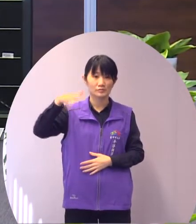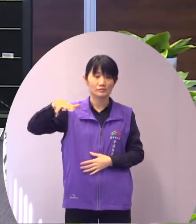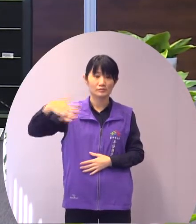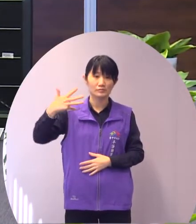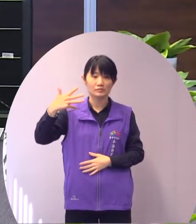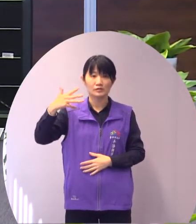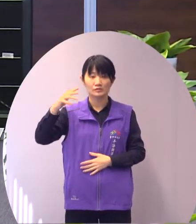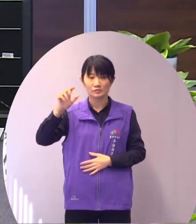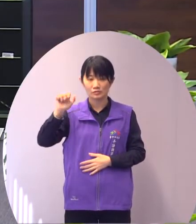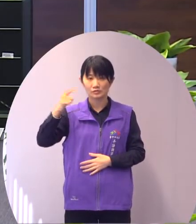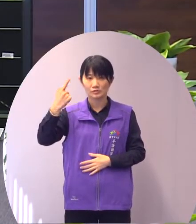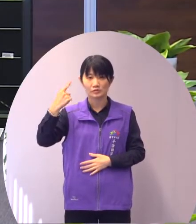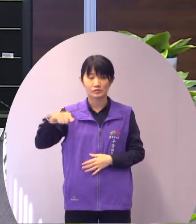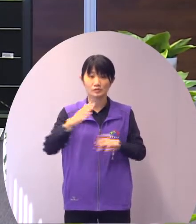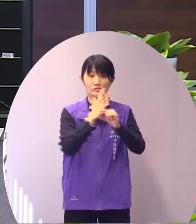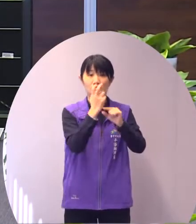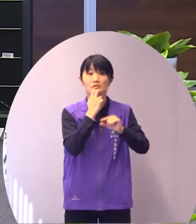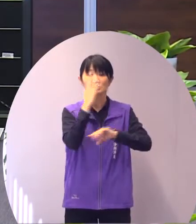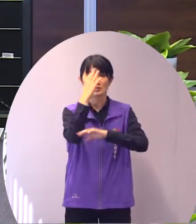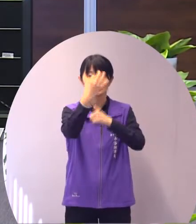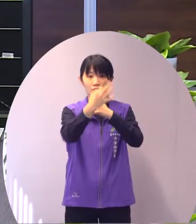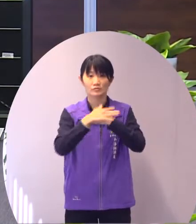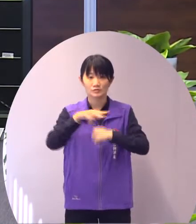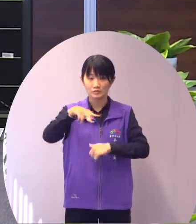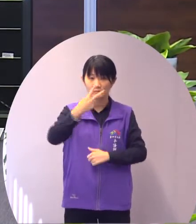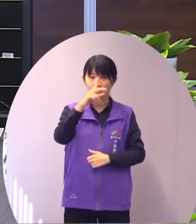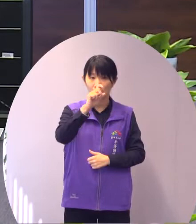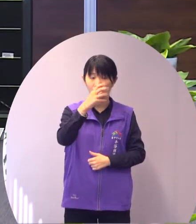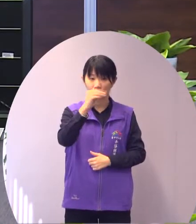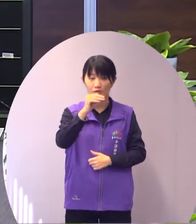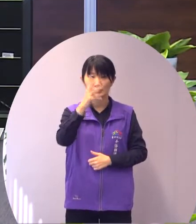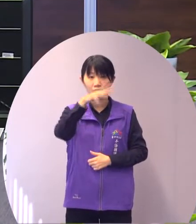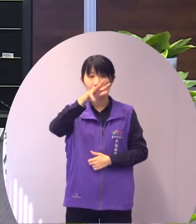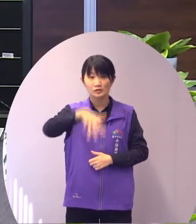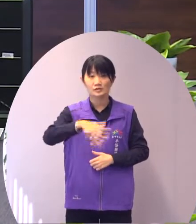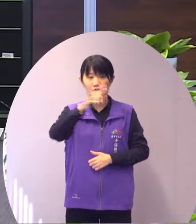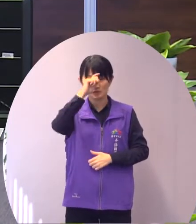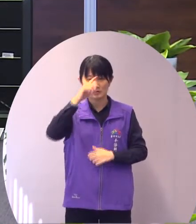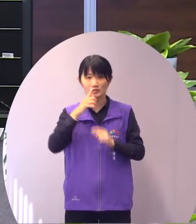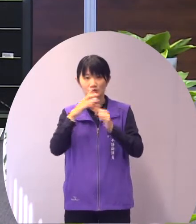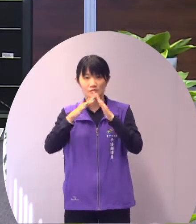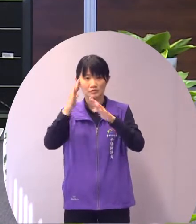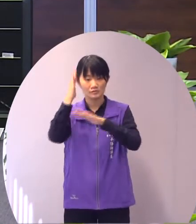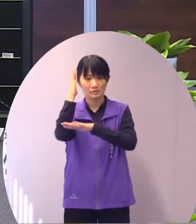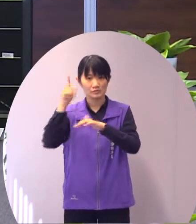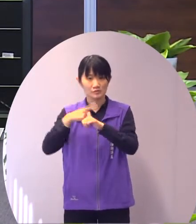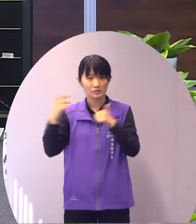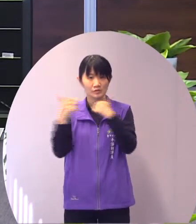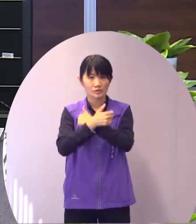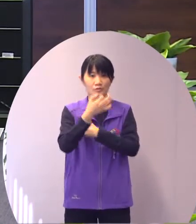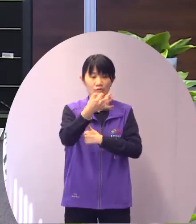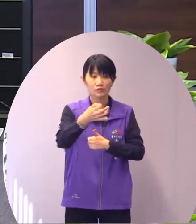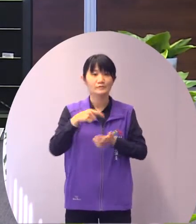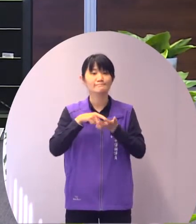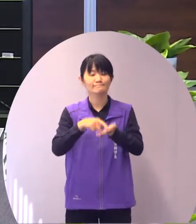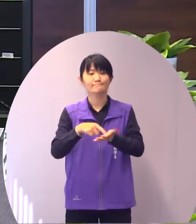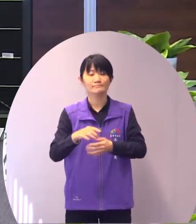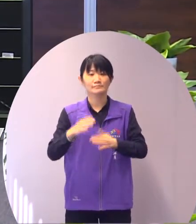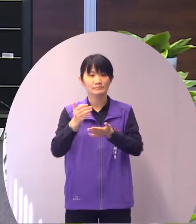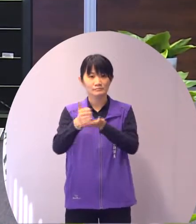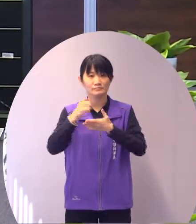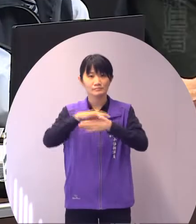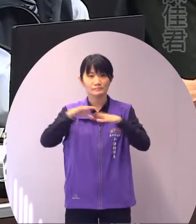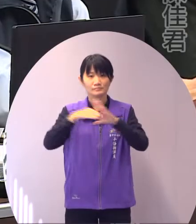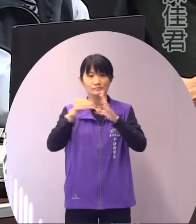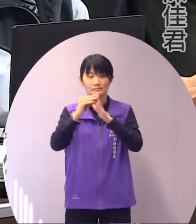398,551元整。前述中央补助款238,000元，你请同意办理先行垫付，敬请审议，请文化局说